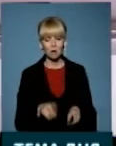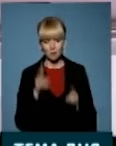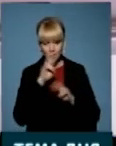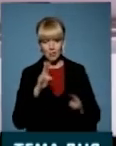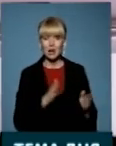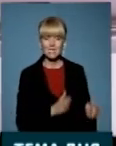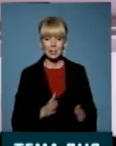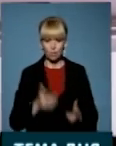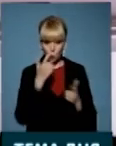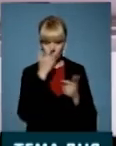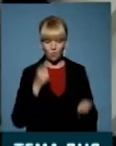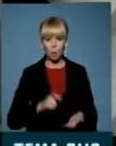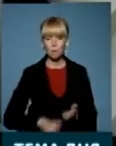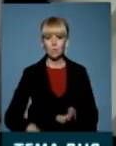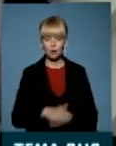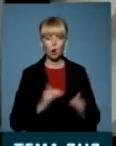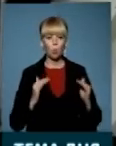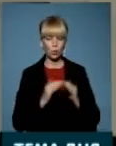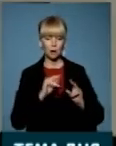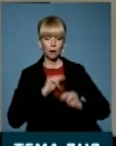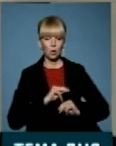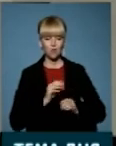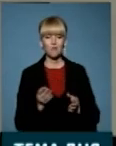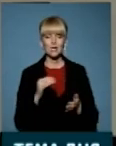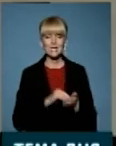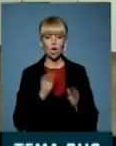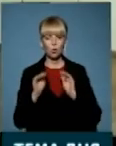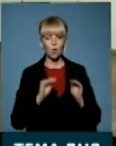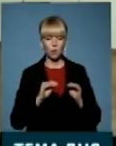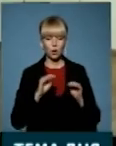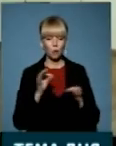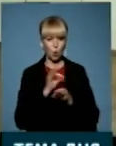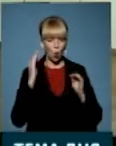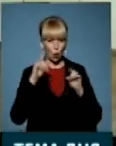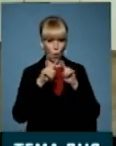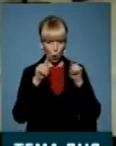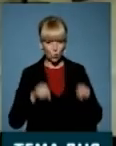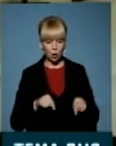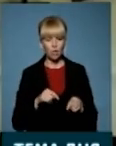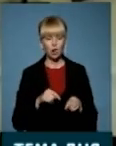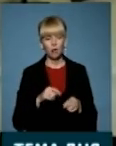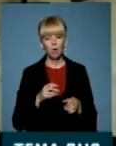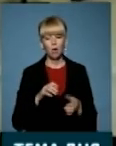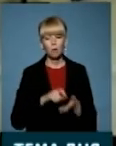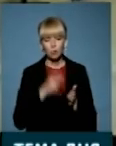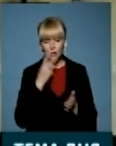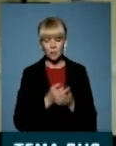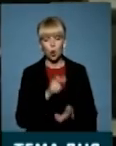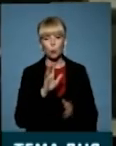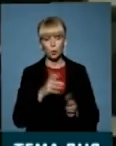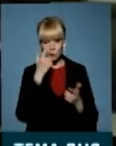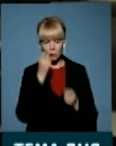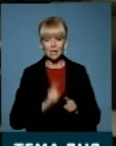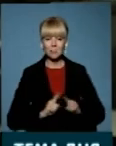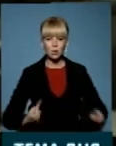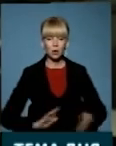ось система оповіщення у приміщеннях будівлі працює. Встановлені колонки. Нам показують кімнату та звукопольт, звідки людям буде повідомлено про